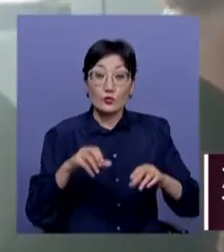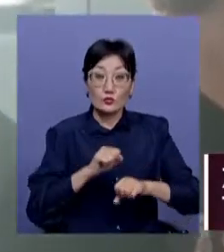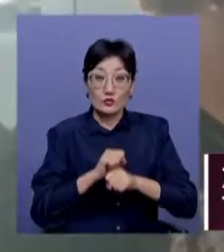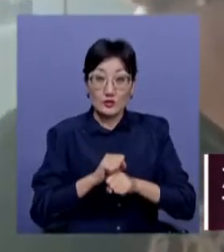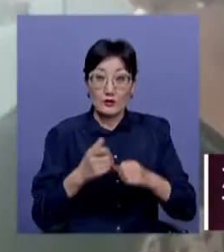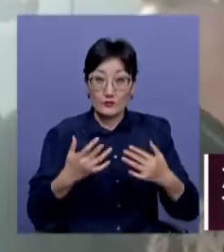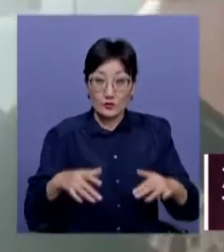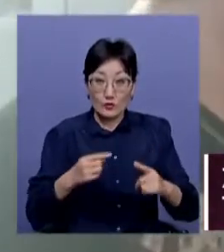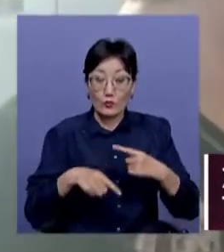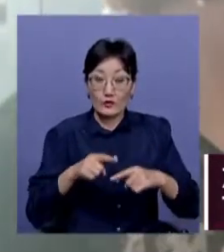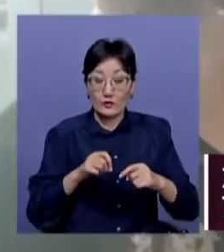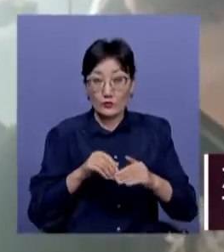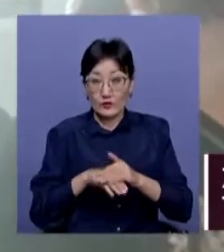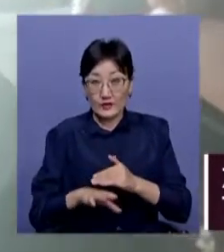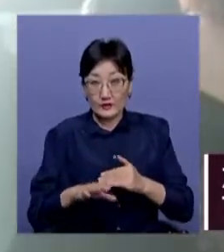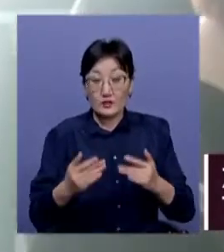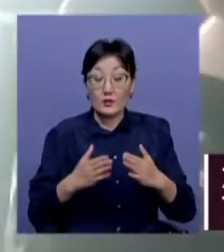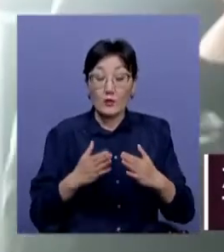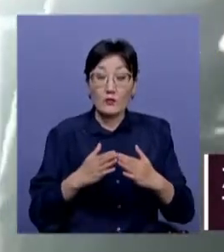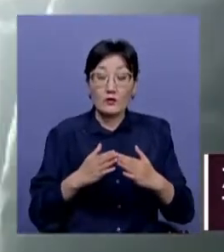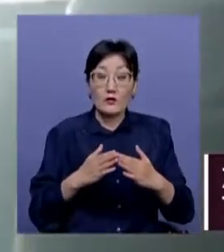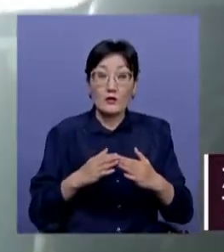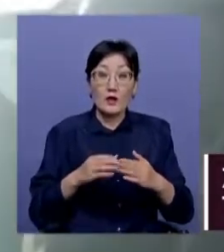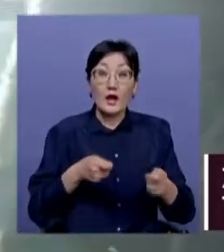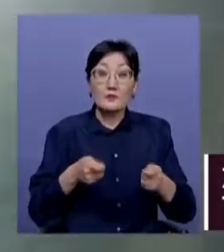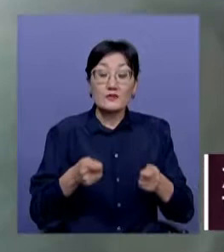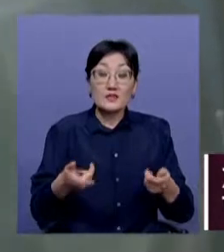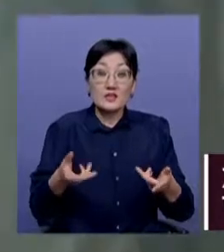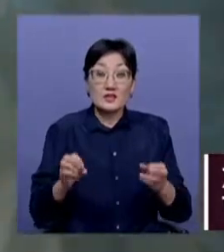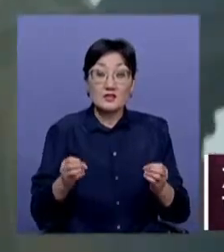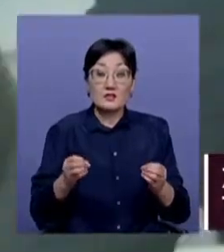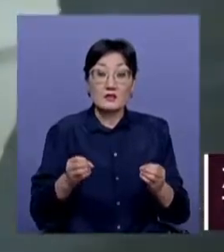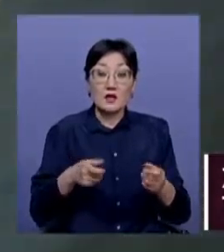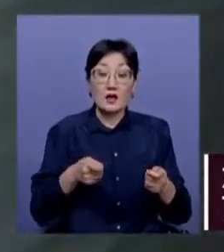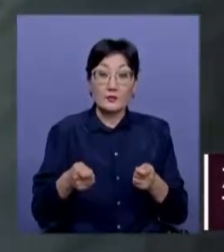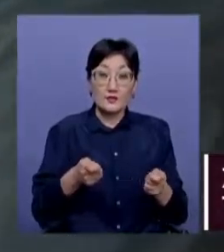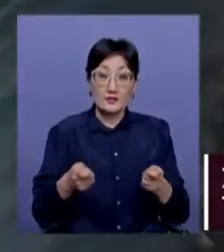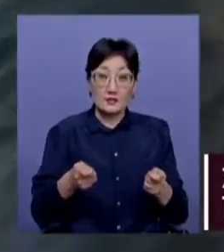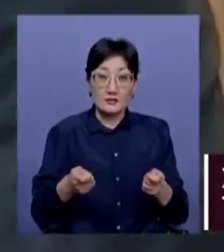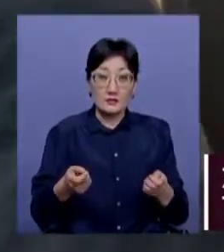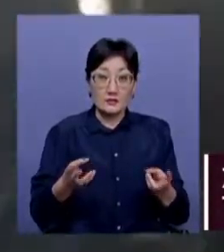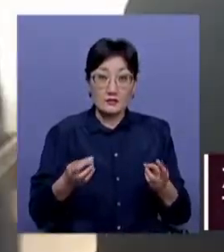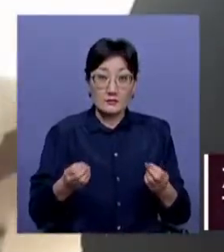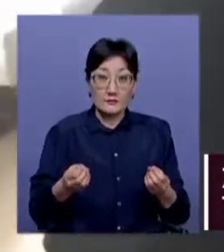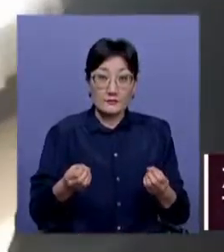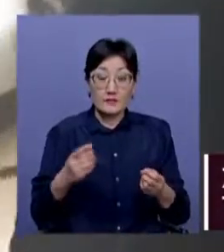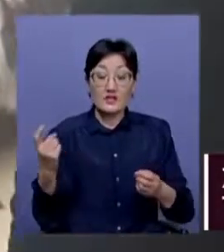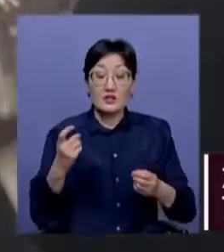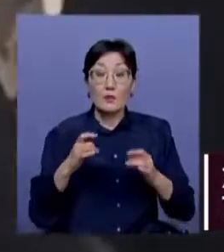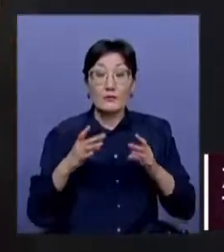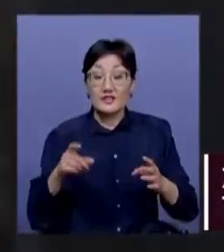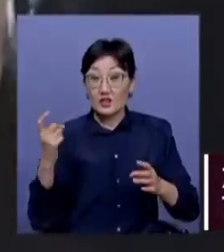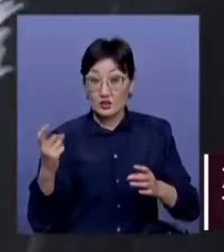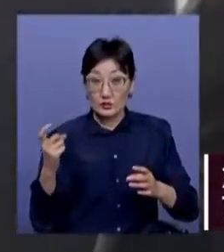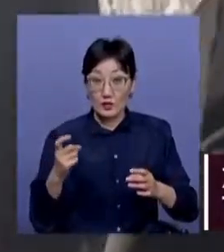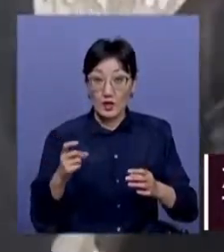қайтыңыздар. Той істеуге карантин кезінде. Администратор қайда? Администратор асыз. Бұл тойдың иесі.